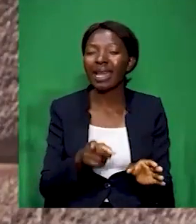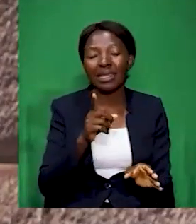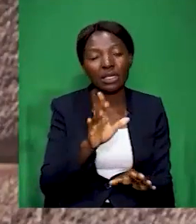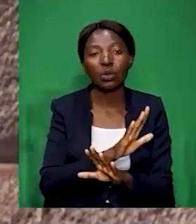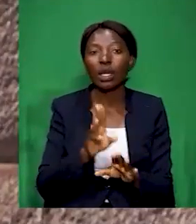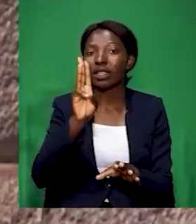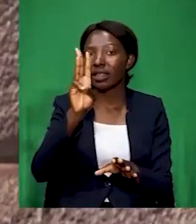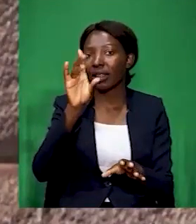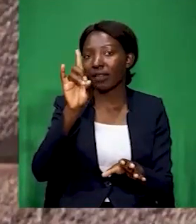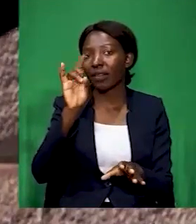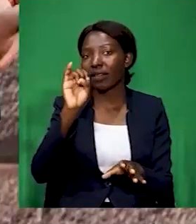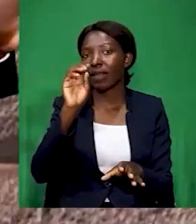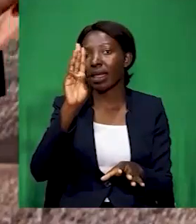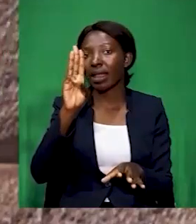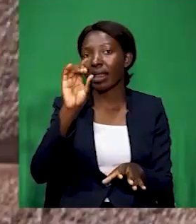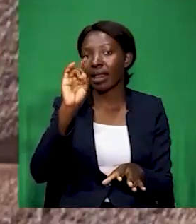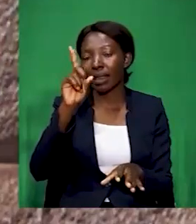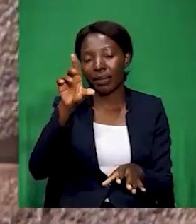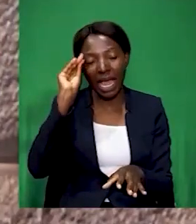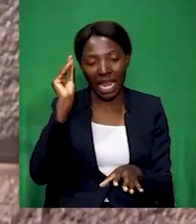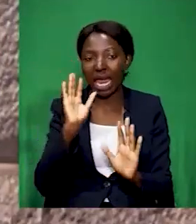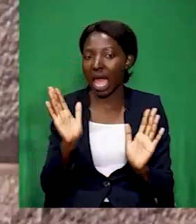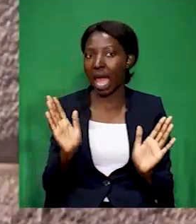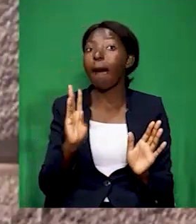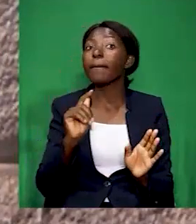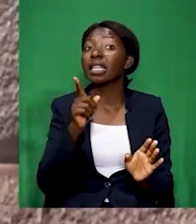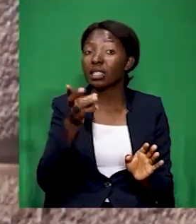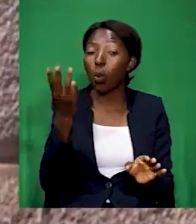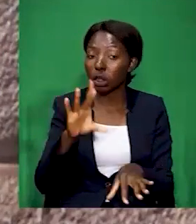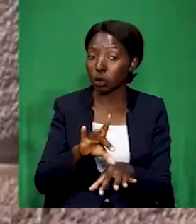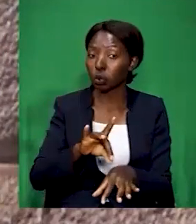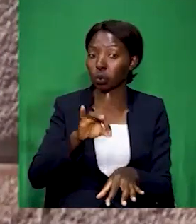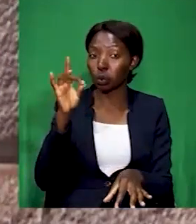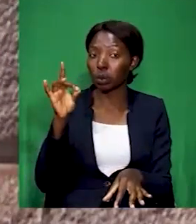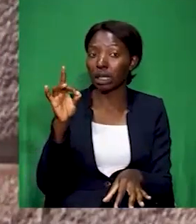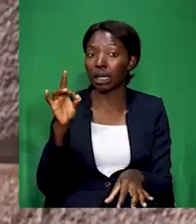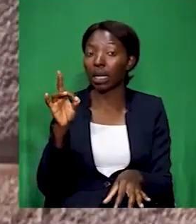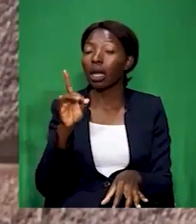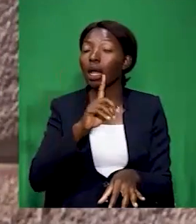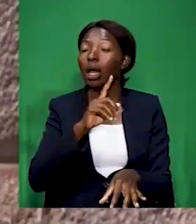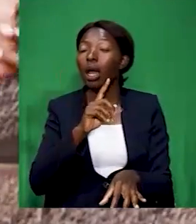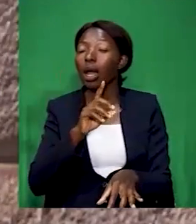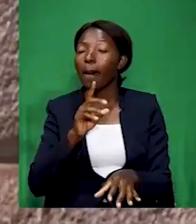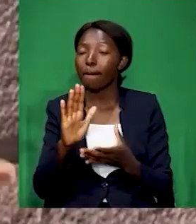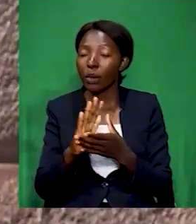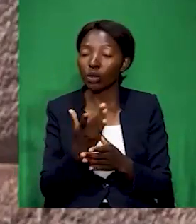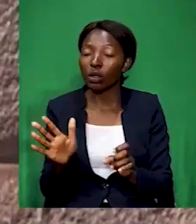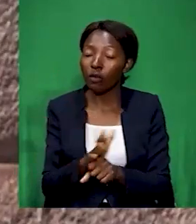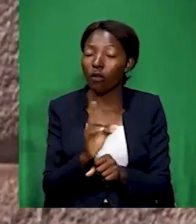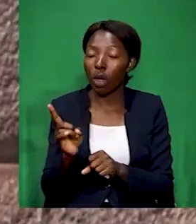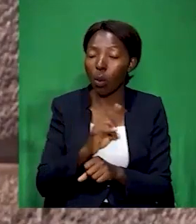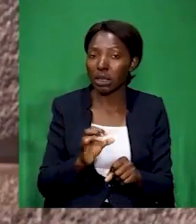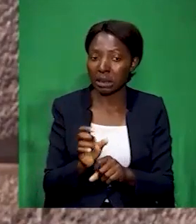haasi Firipi akanga ari mudzidziba uyu ndiFiripi asarudzwa musi uyu nekuda kwekuti anga akazara nemweya